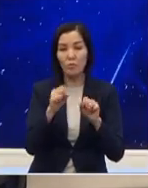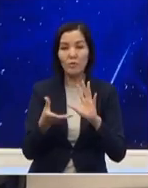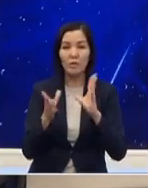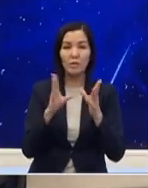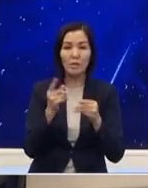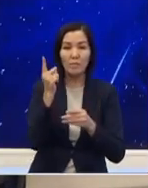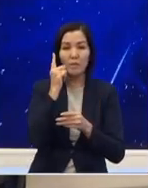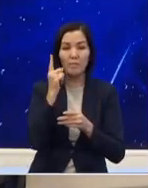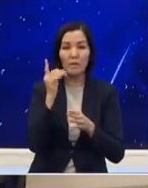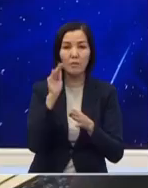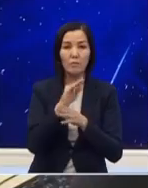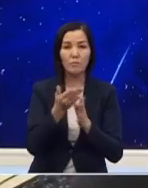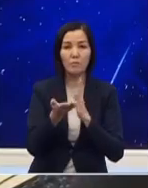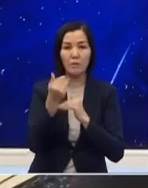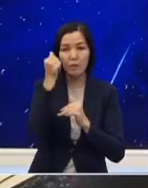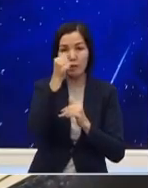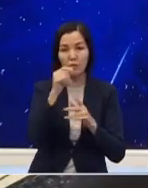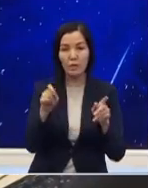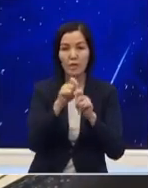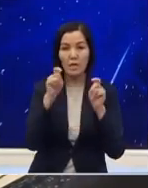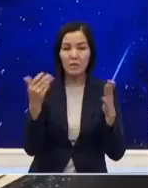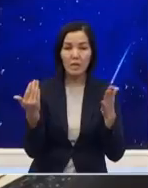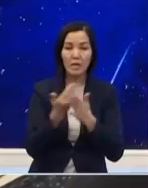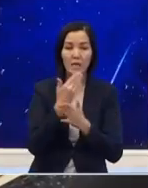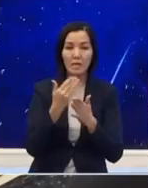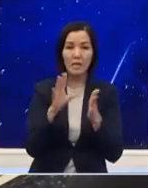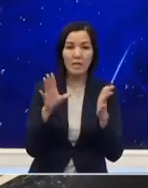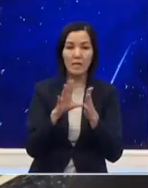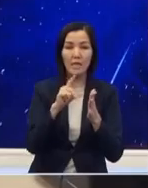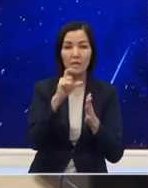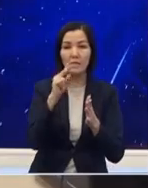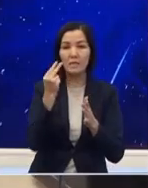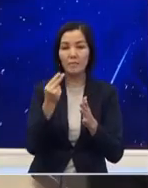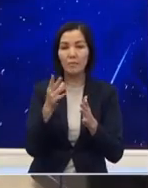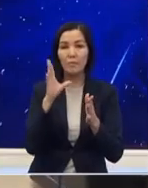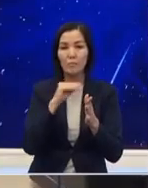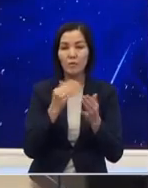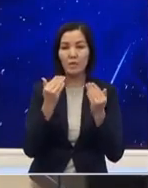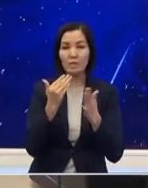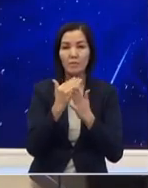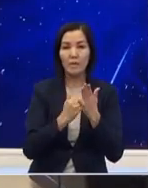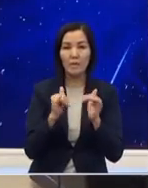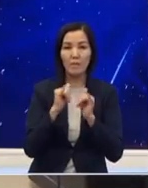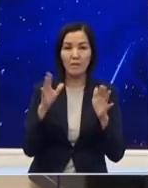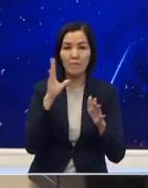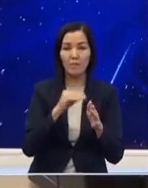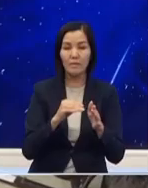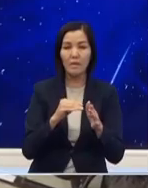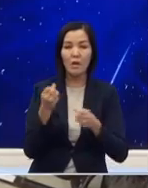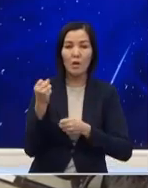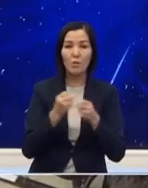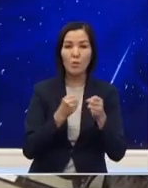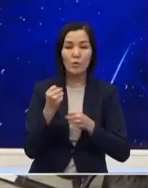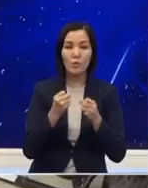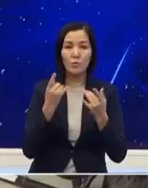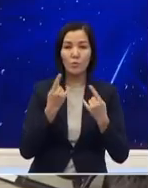бұл мобильдік қосымша былтыр жаңартылған. Ол кезде электронды жеке куәлік қана қол жетімдеді. Қазір бағдарлама өрісін кеңейтті. Көлік жүргізу,